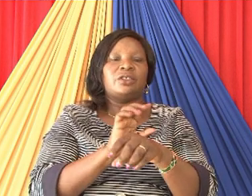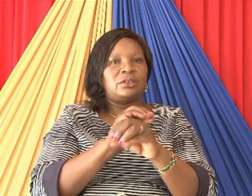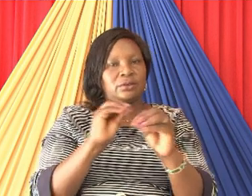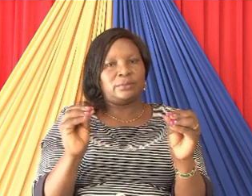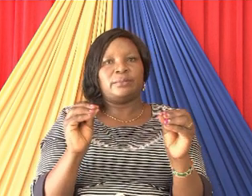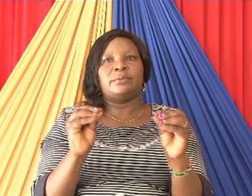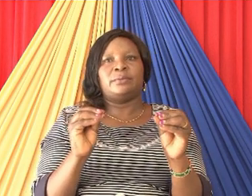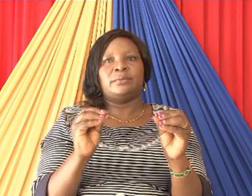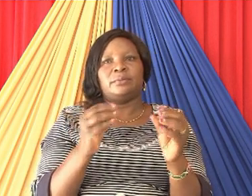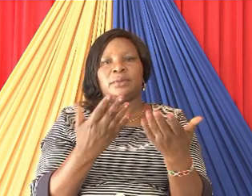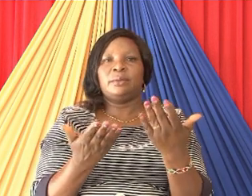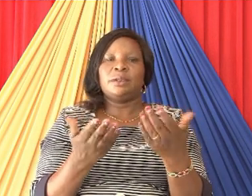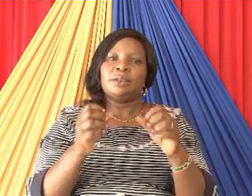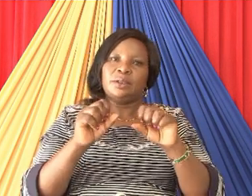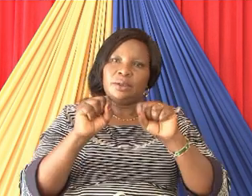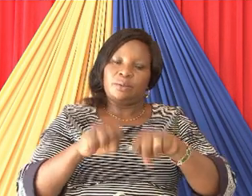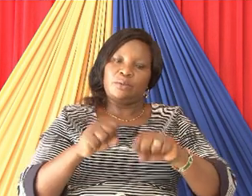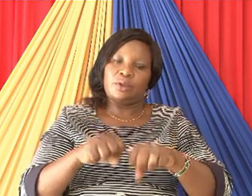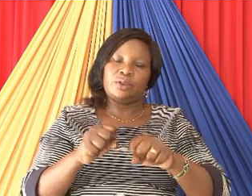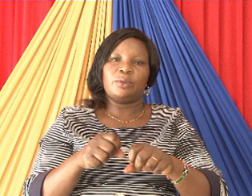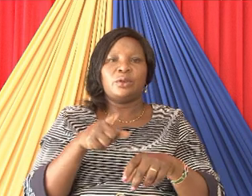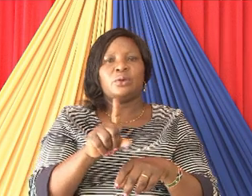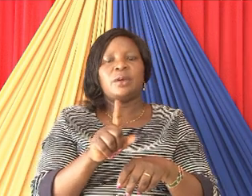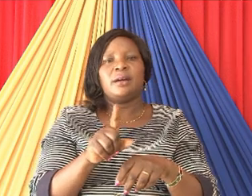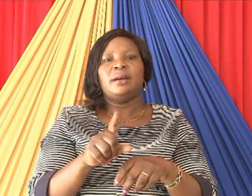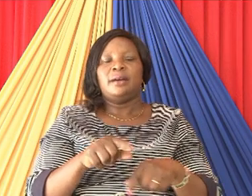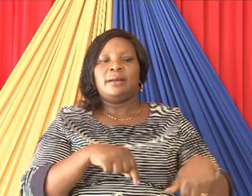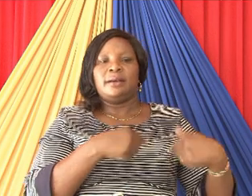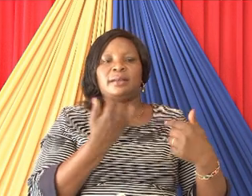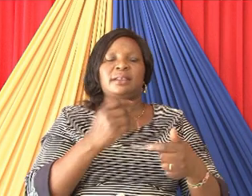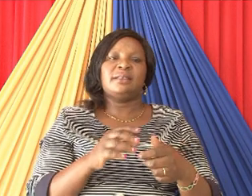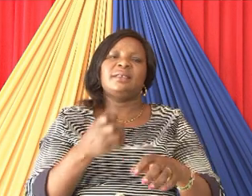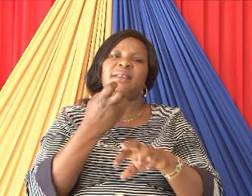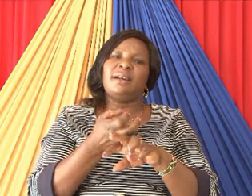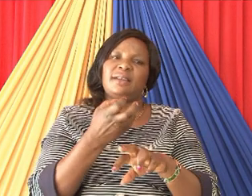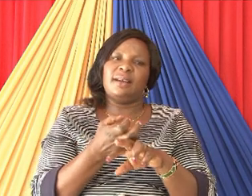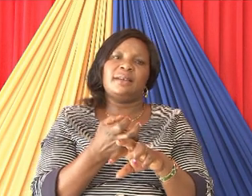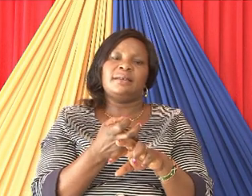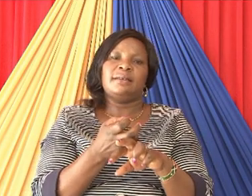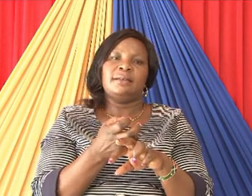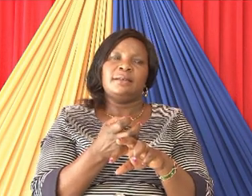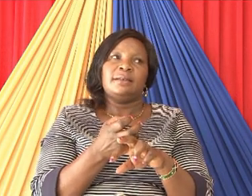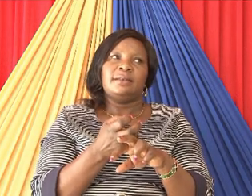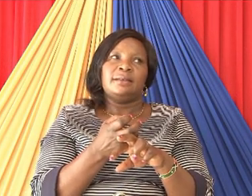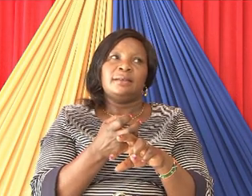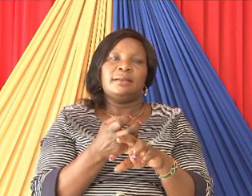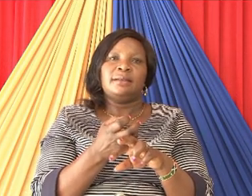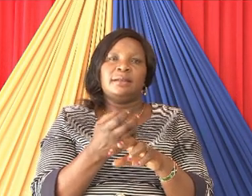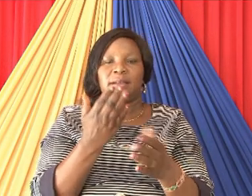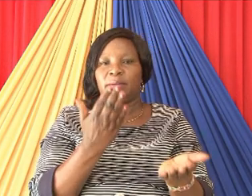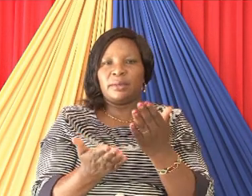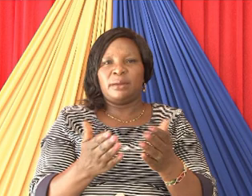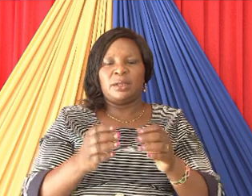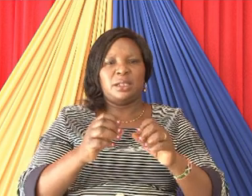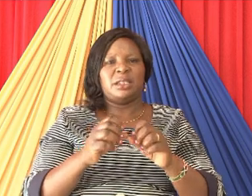uwezekano moyo wako unaweza kuwa mgumu, kuna uwezekano moyo wako unaweza kuwa ni a stony